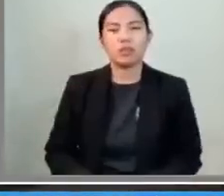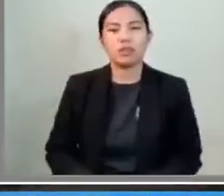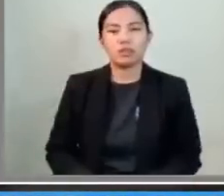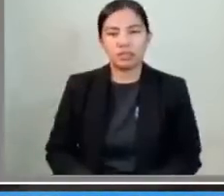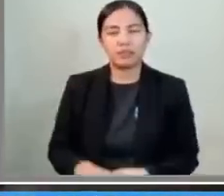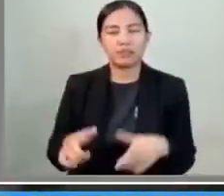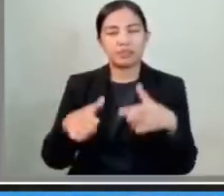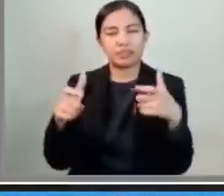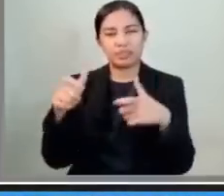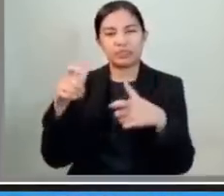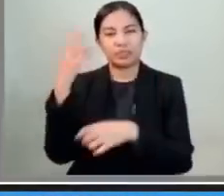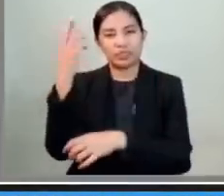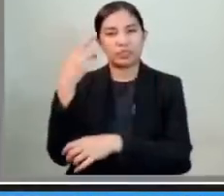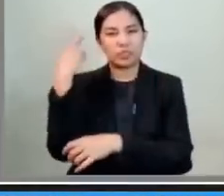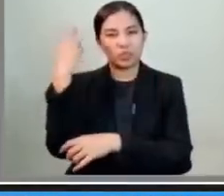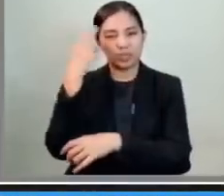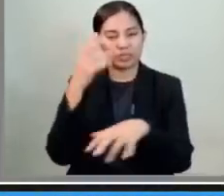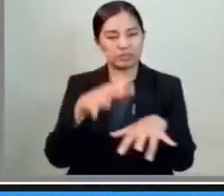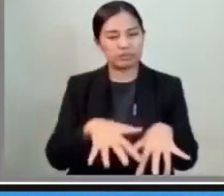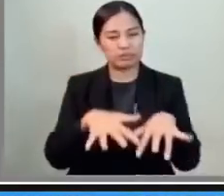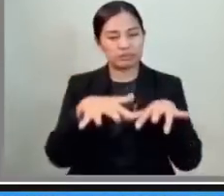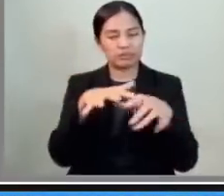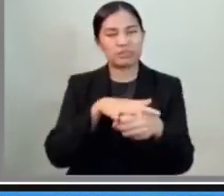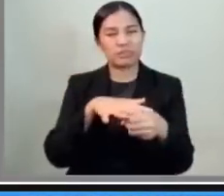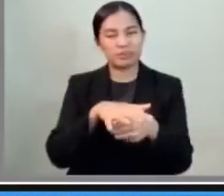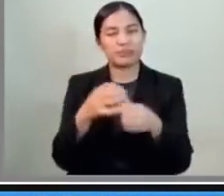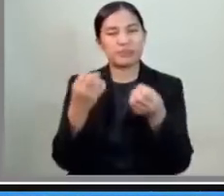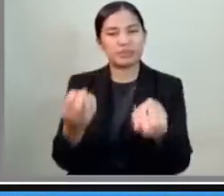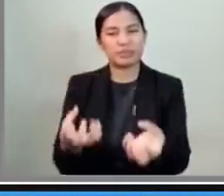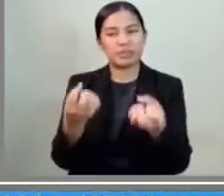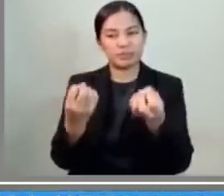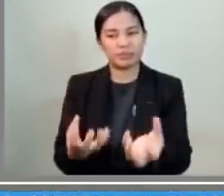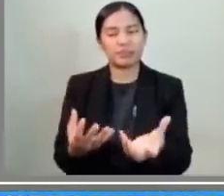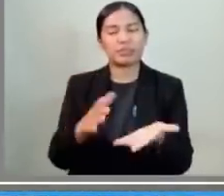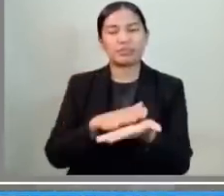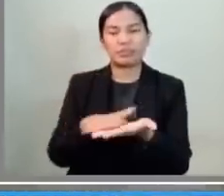area, baka may kailangan na po ma-dredge ito. Sige po,